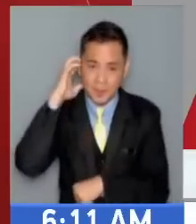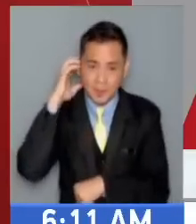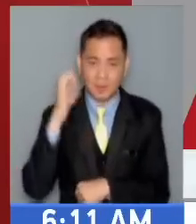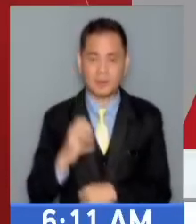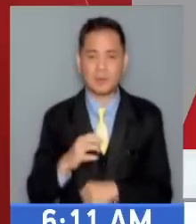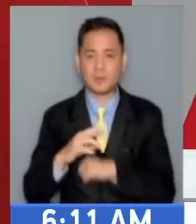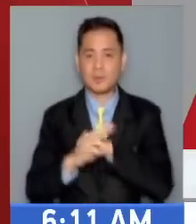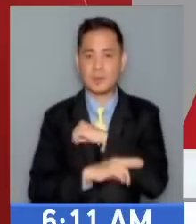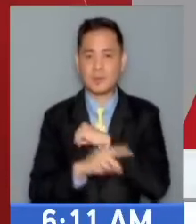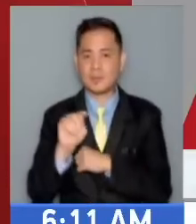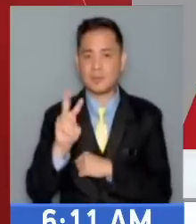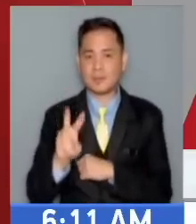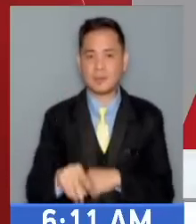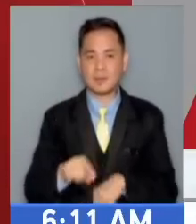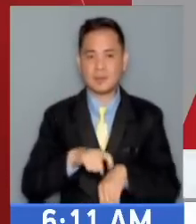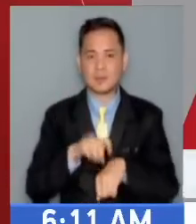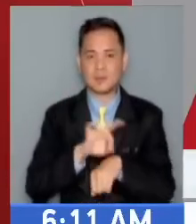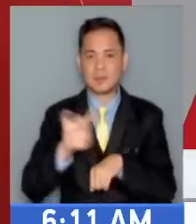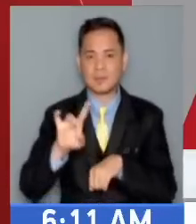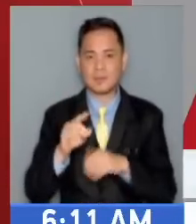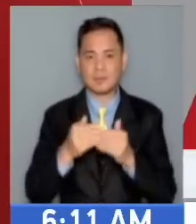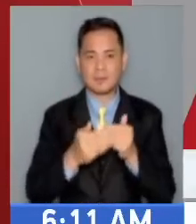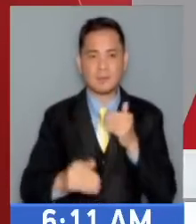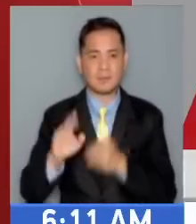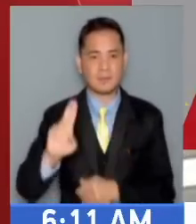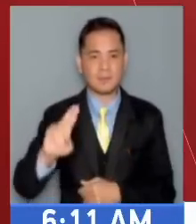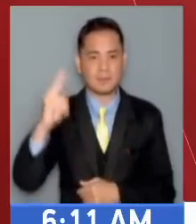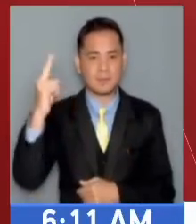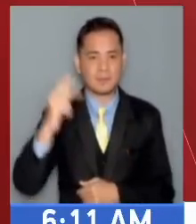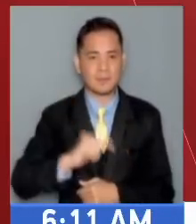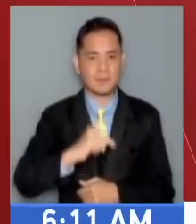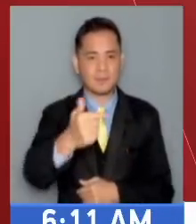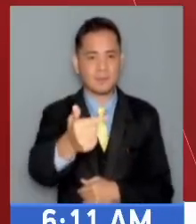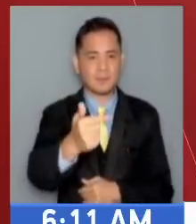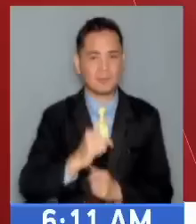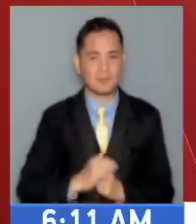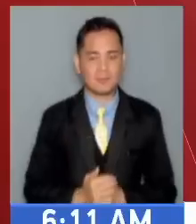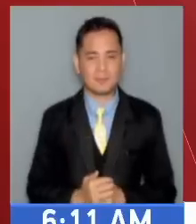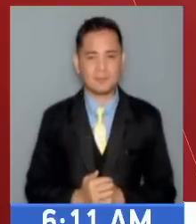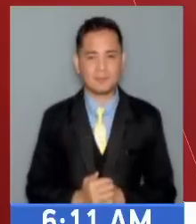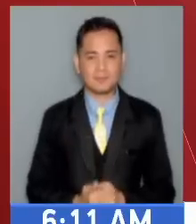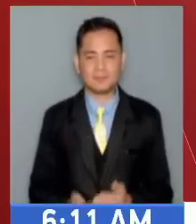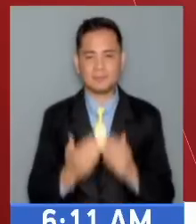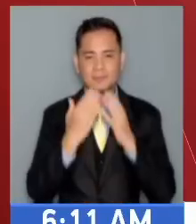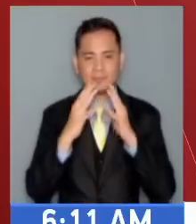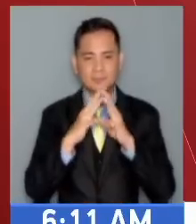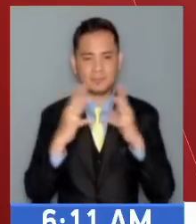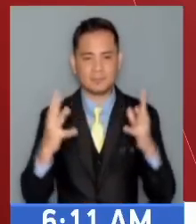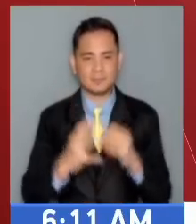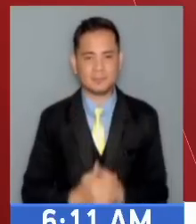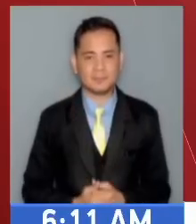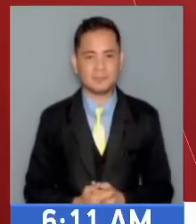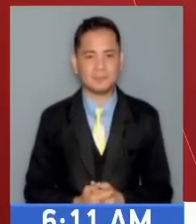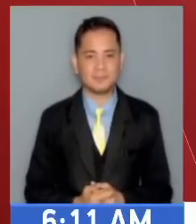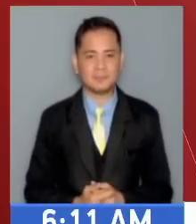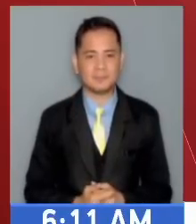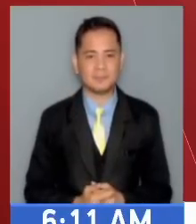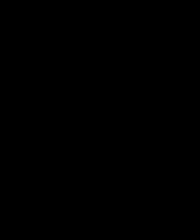8 ng umaga pagkatapos ng unang hirit. Susan. Maraming salamat, Cyril Chavez.